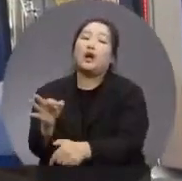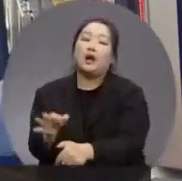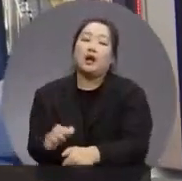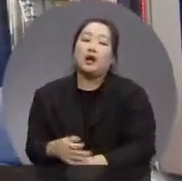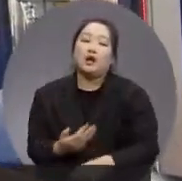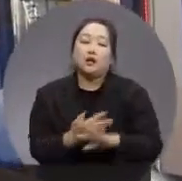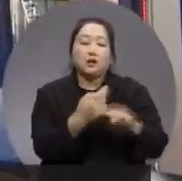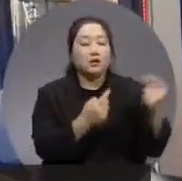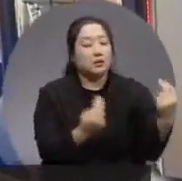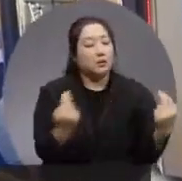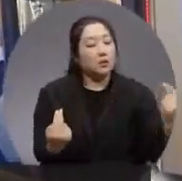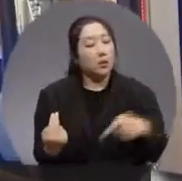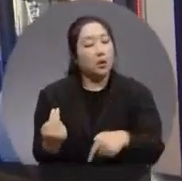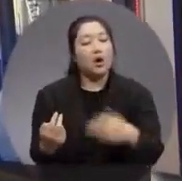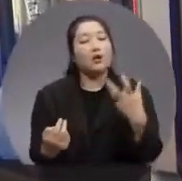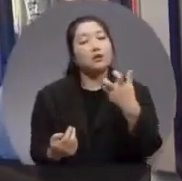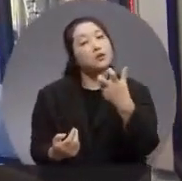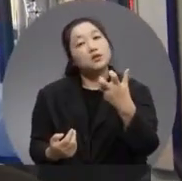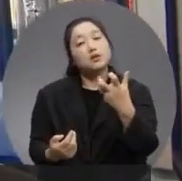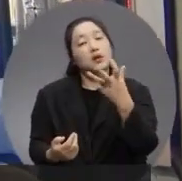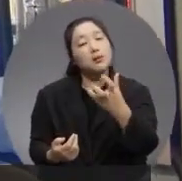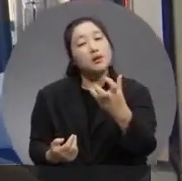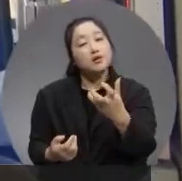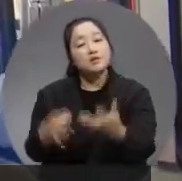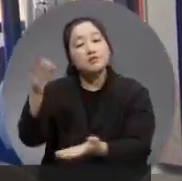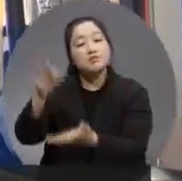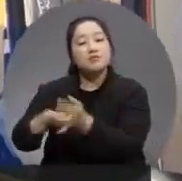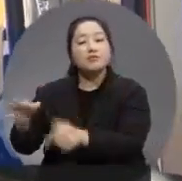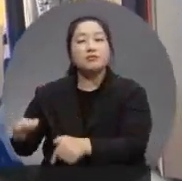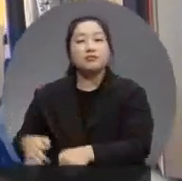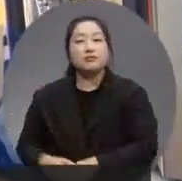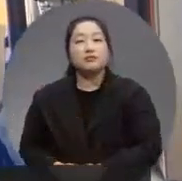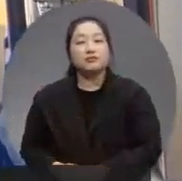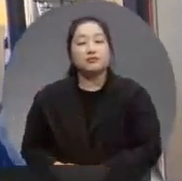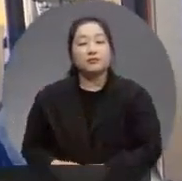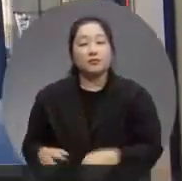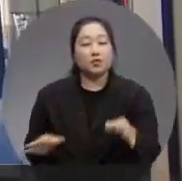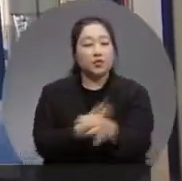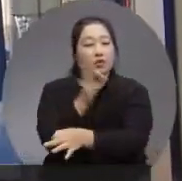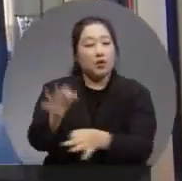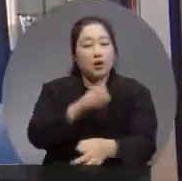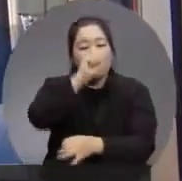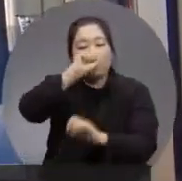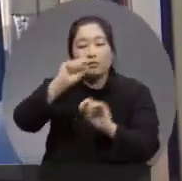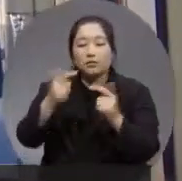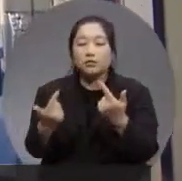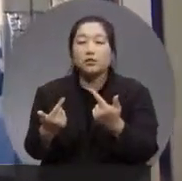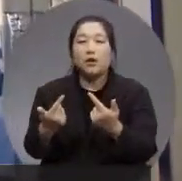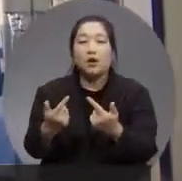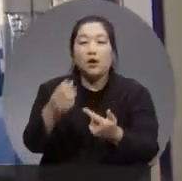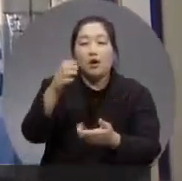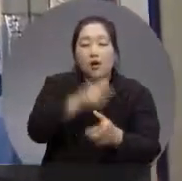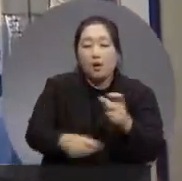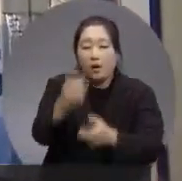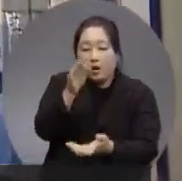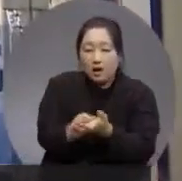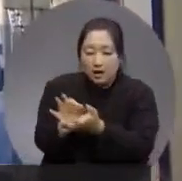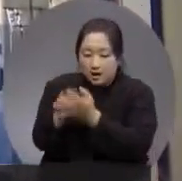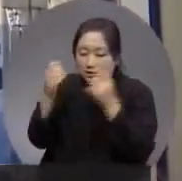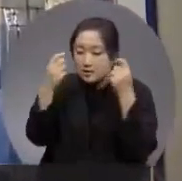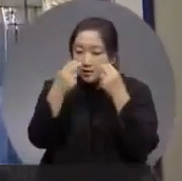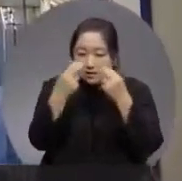갑자기 배선한 그래도 한 7, 80원은 좀 저렴한 것 같아요. 경기도 안 좋은데 아무래도 뭐